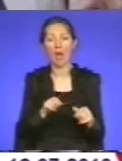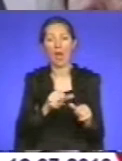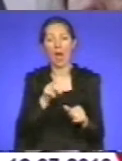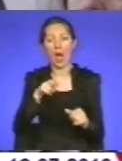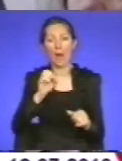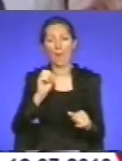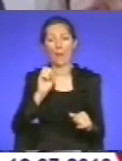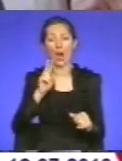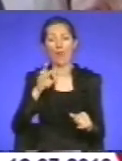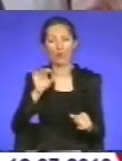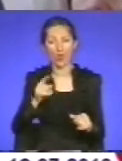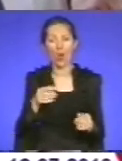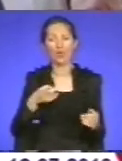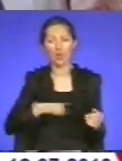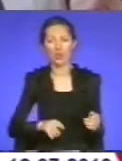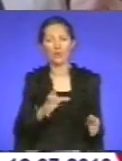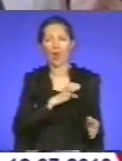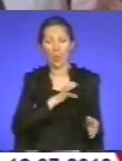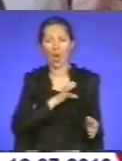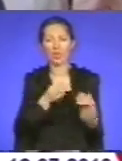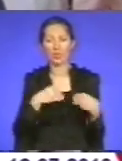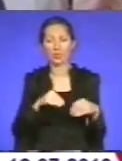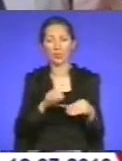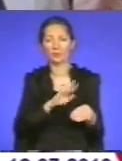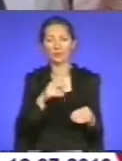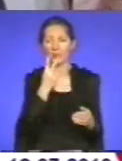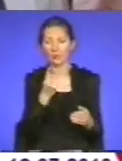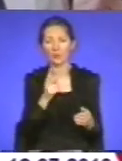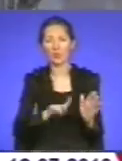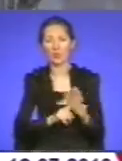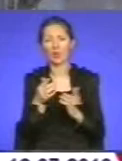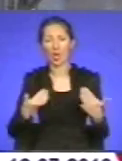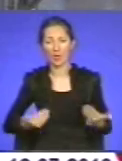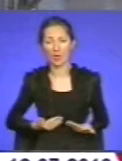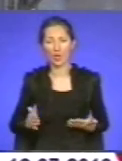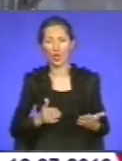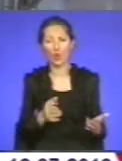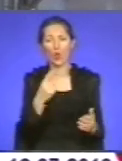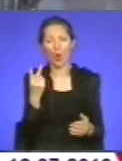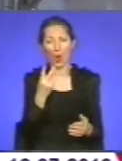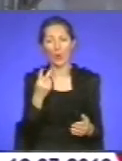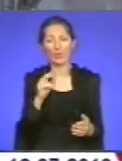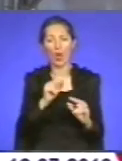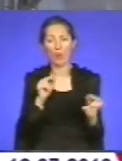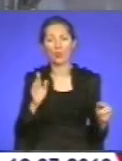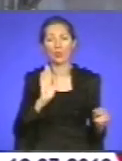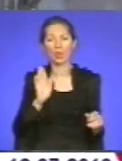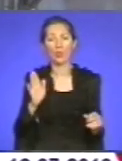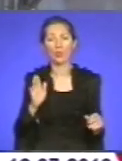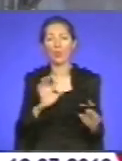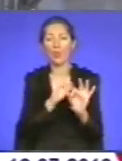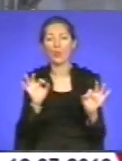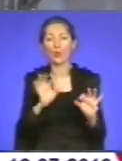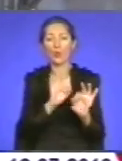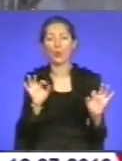Однак, незважаючи на різний початок життєвого шляху, обидва апостоли згодом стали ревними проповідниками Христової віри, за що і